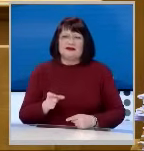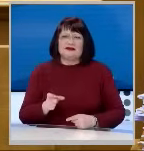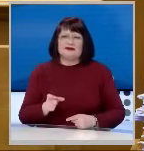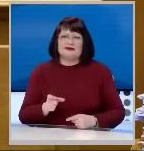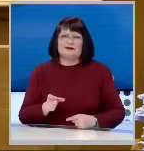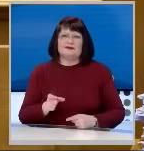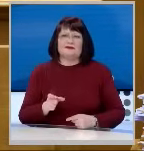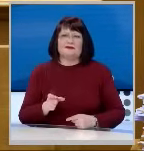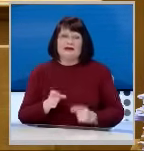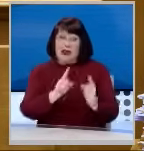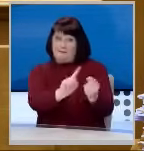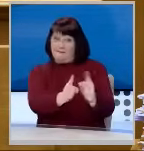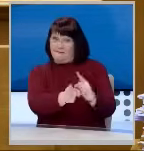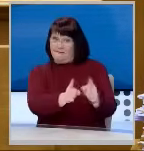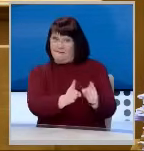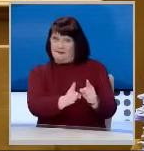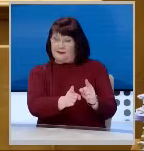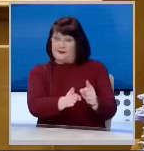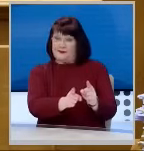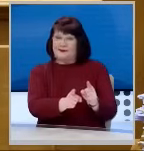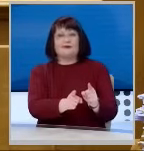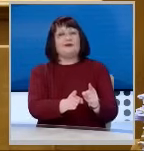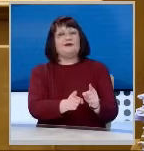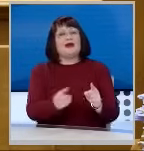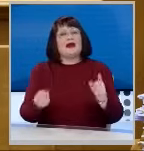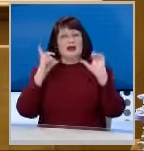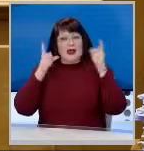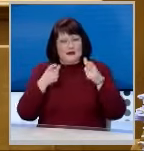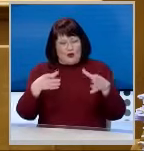μεταξύ σας ημών της νέας